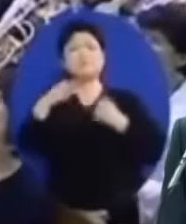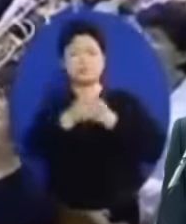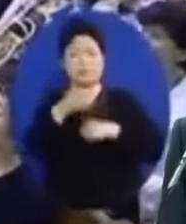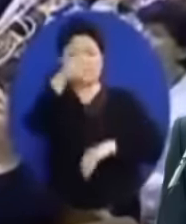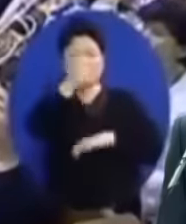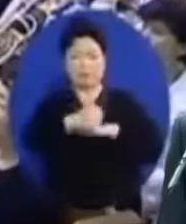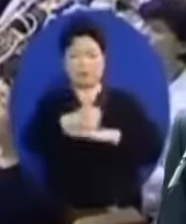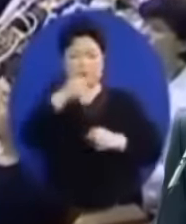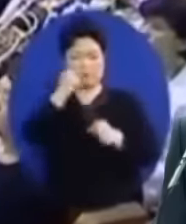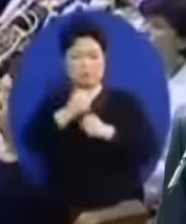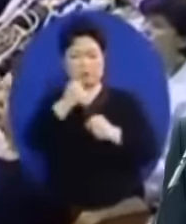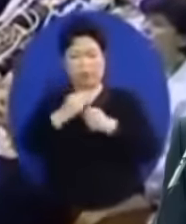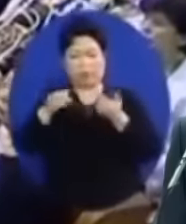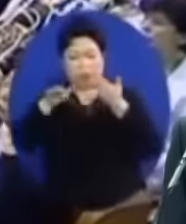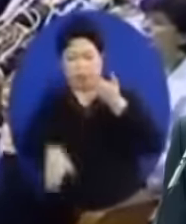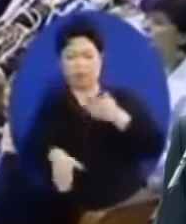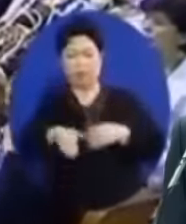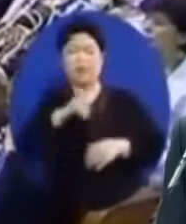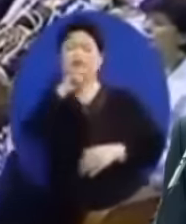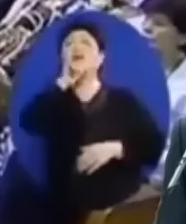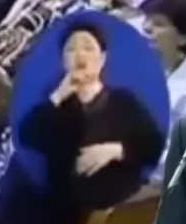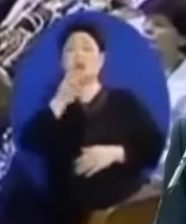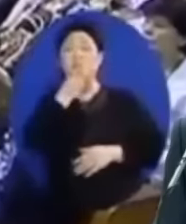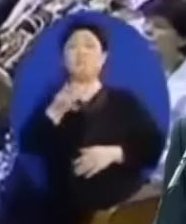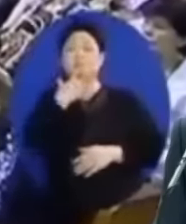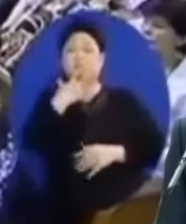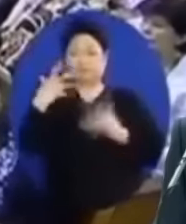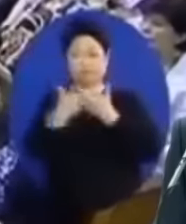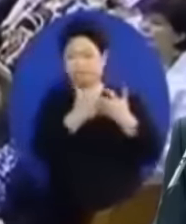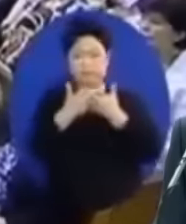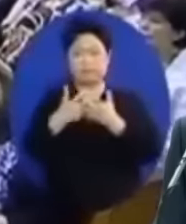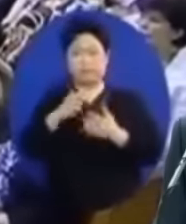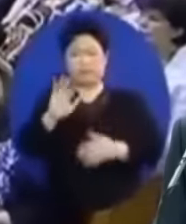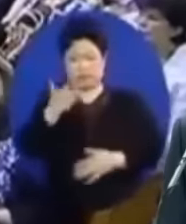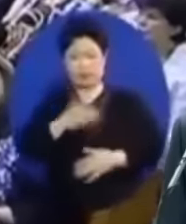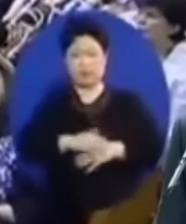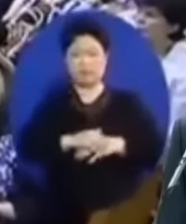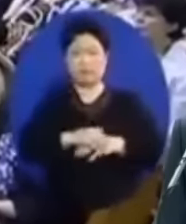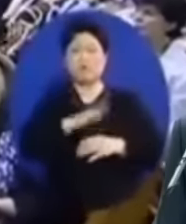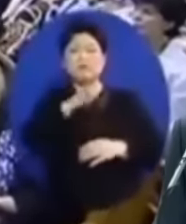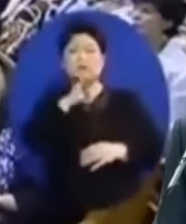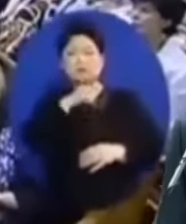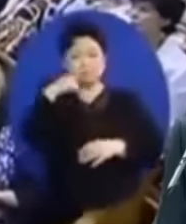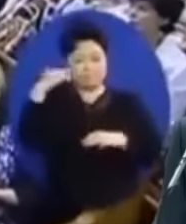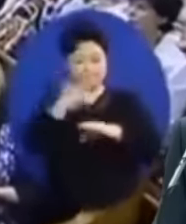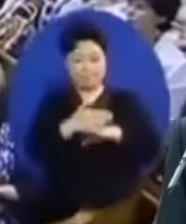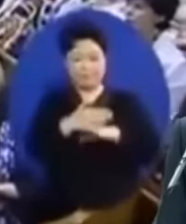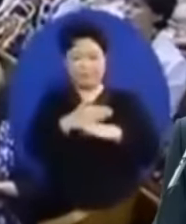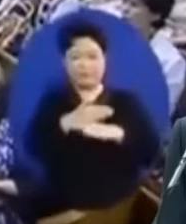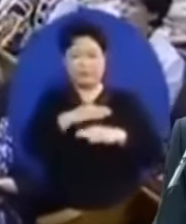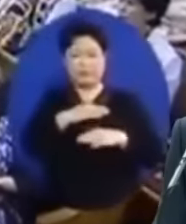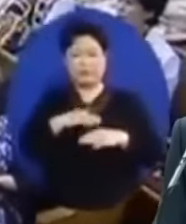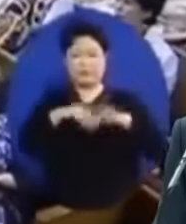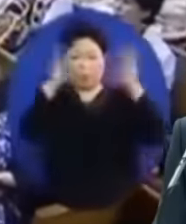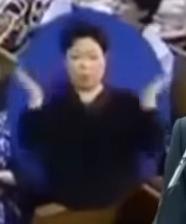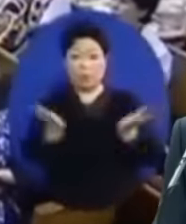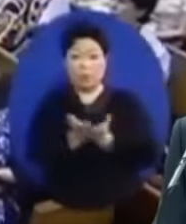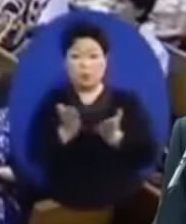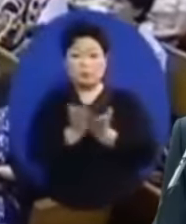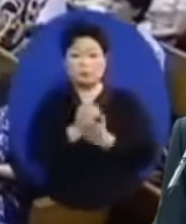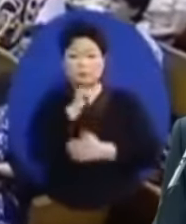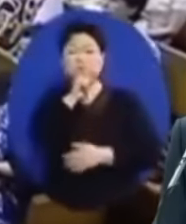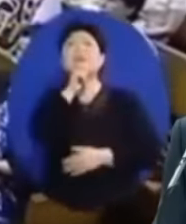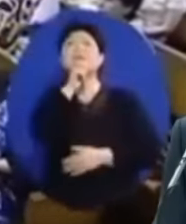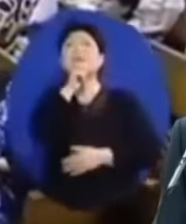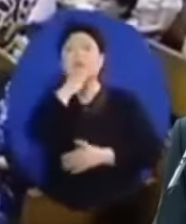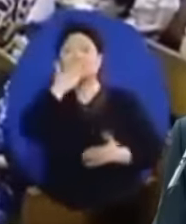결국 생산성이 낮아져 가난과 불행이 만연하게 되고 하향 공산 조정되어 전부 다